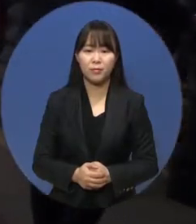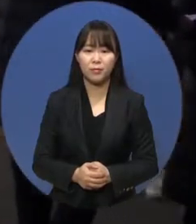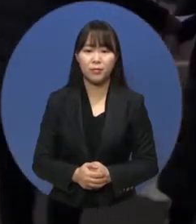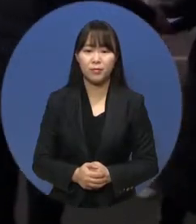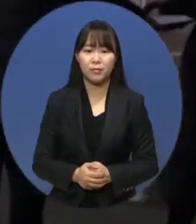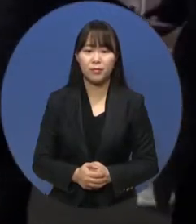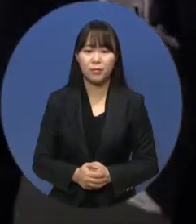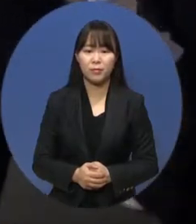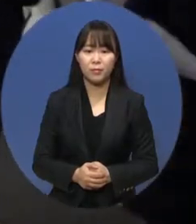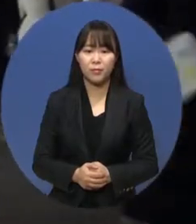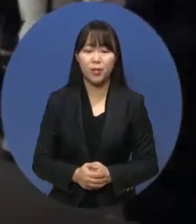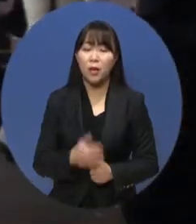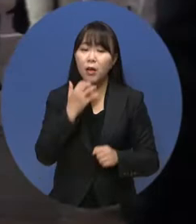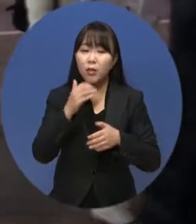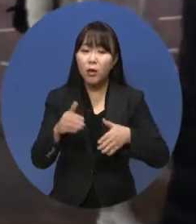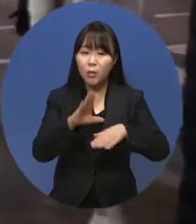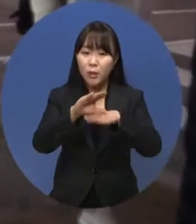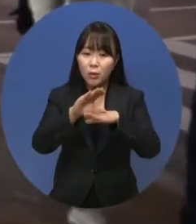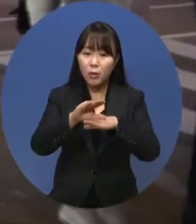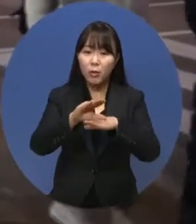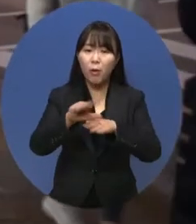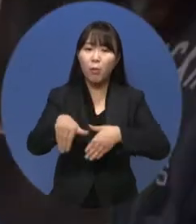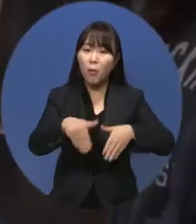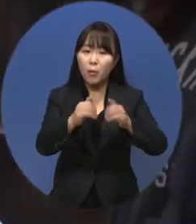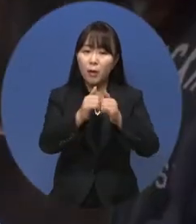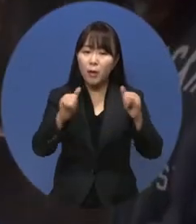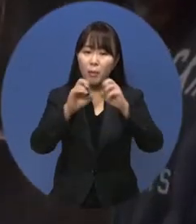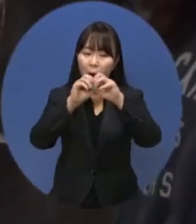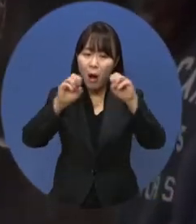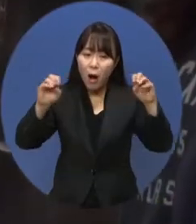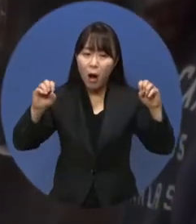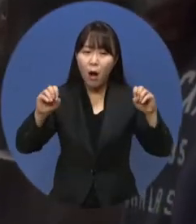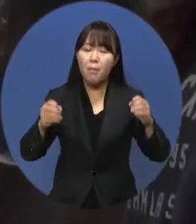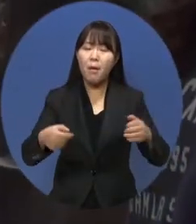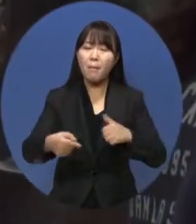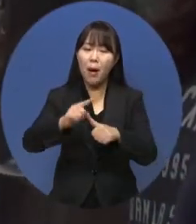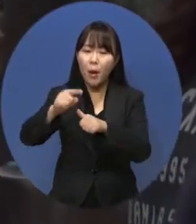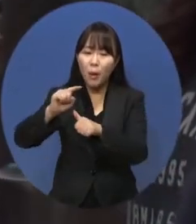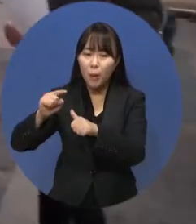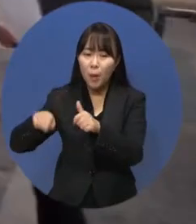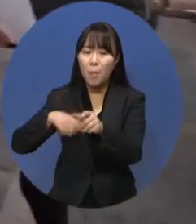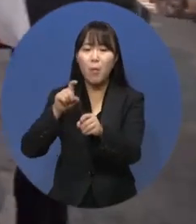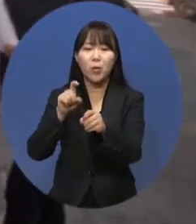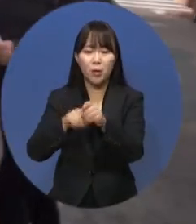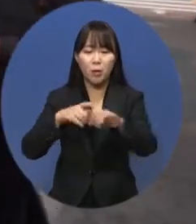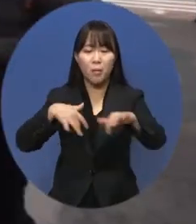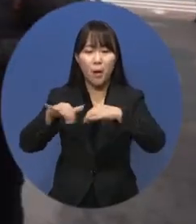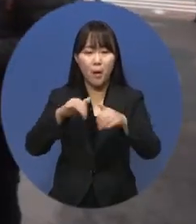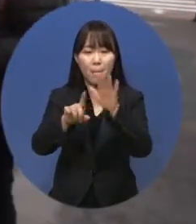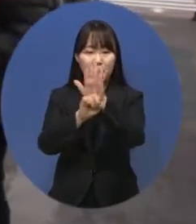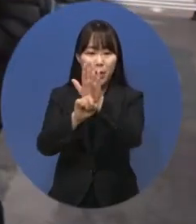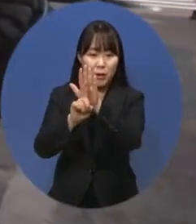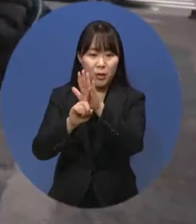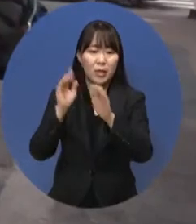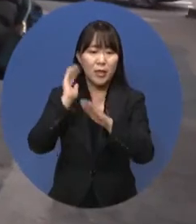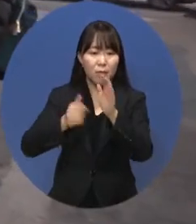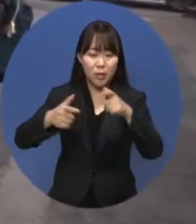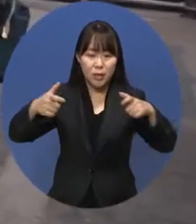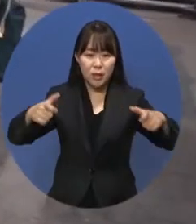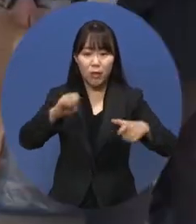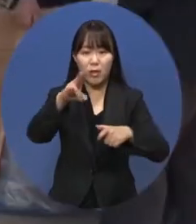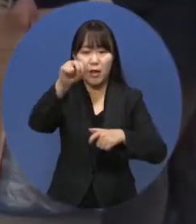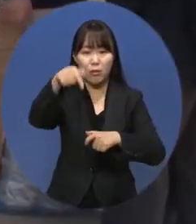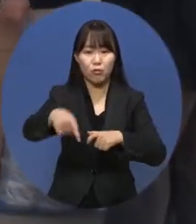목적 tv 경기방송 된 동기 도민들에게 홍보하고 독려하기 위해 거리로 나섰습니다 의정부 지역과 양주 지역